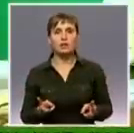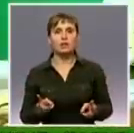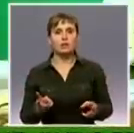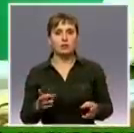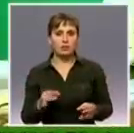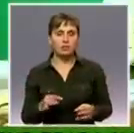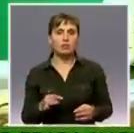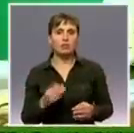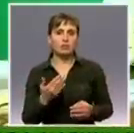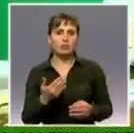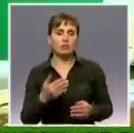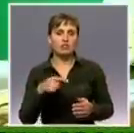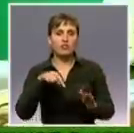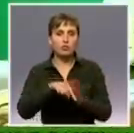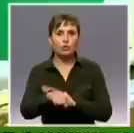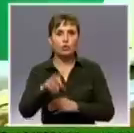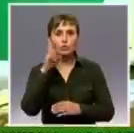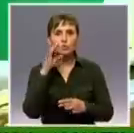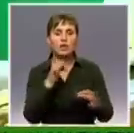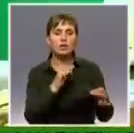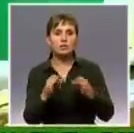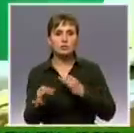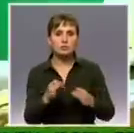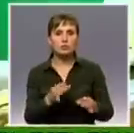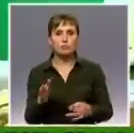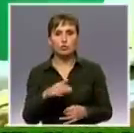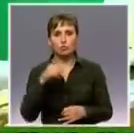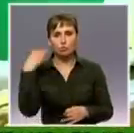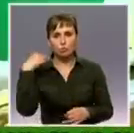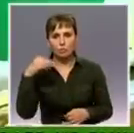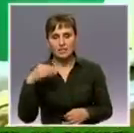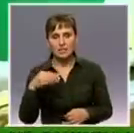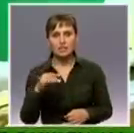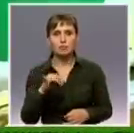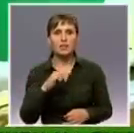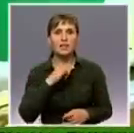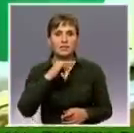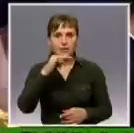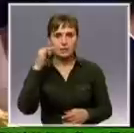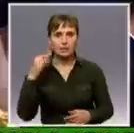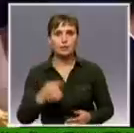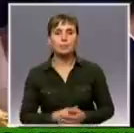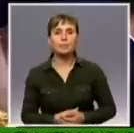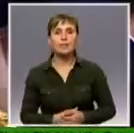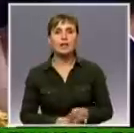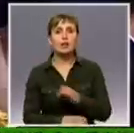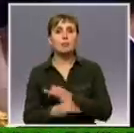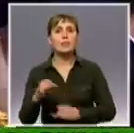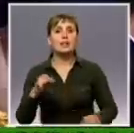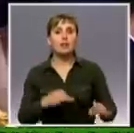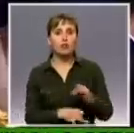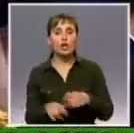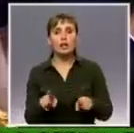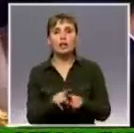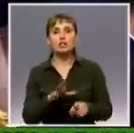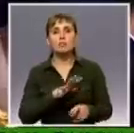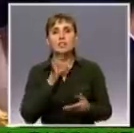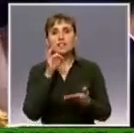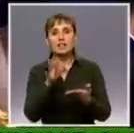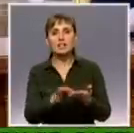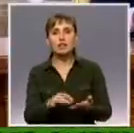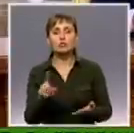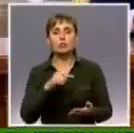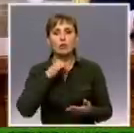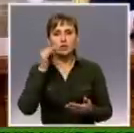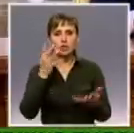конструктивизме межгосударственного диалога между Туркменистаном и Казахстаном. В ходе переговоров также было отмечено, что